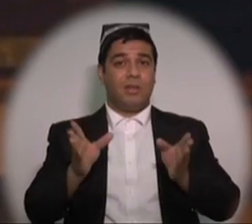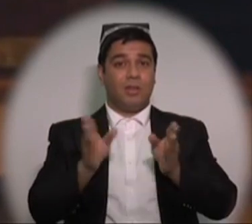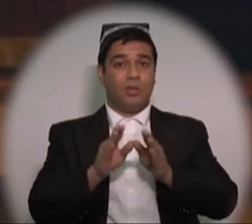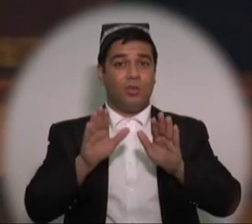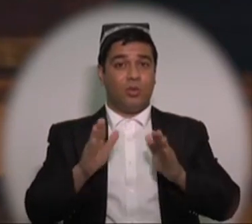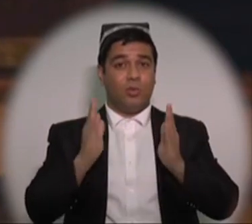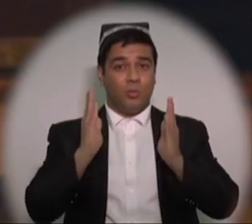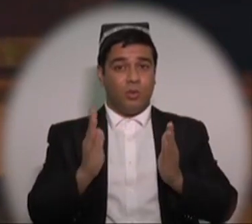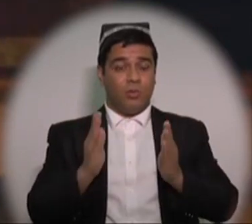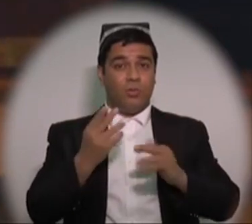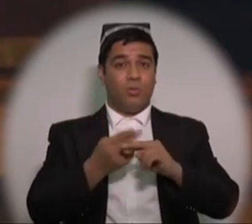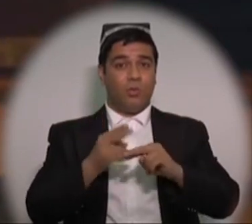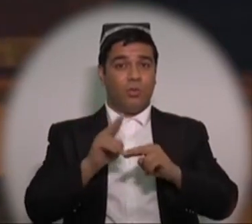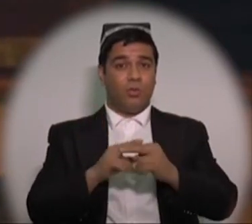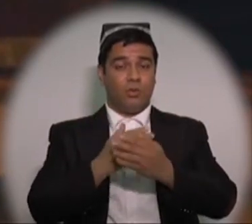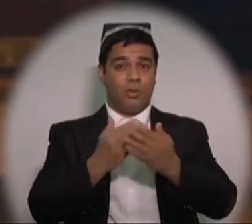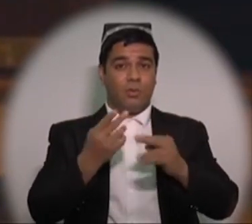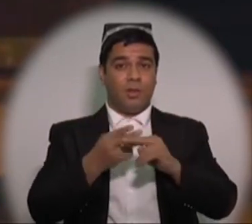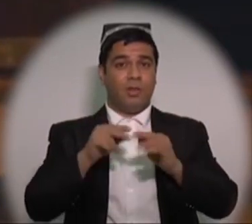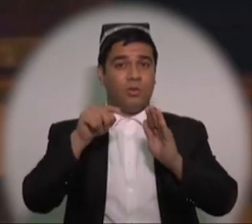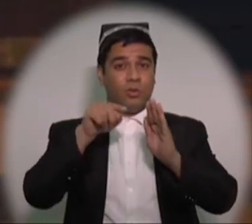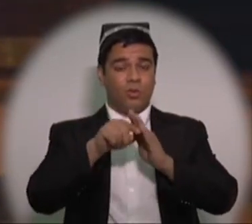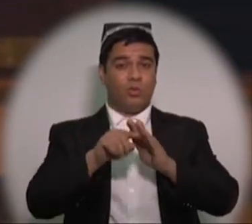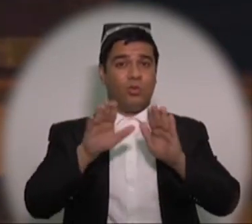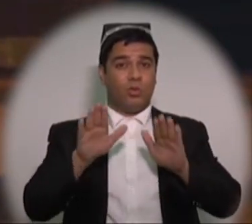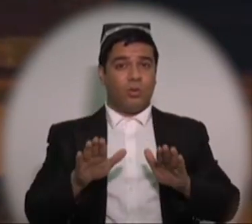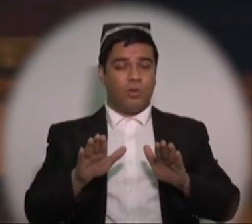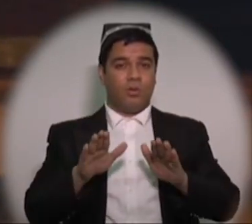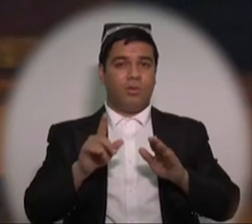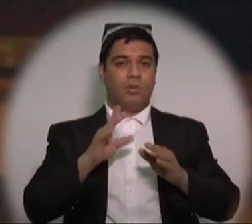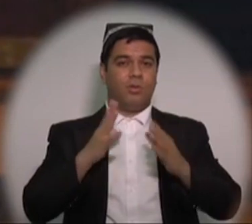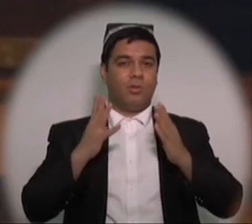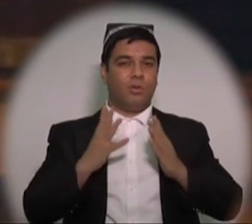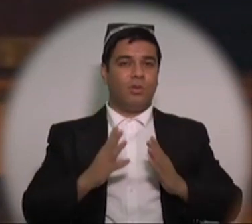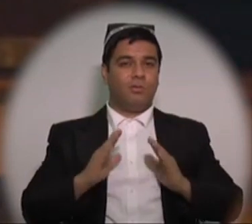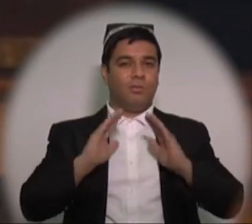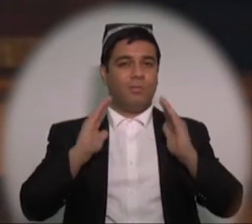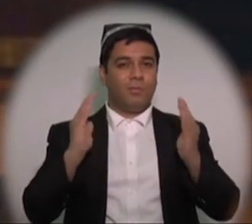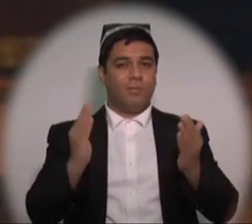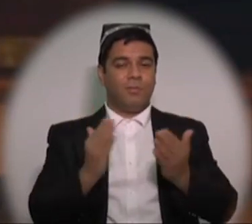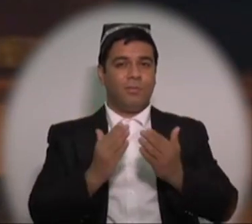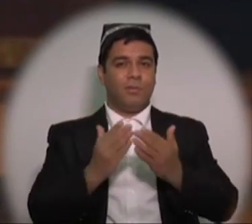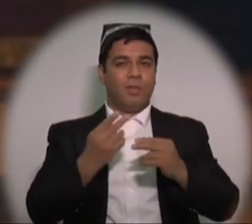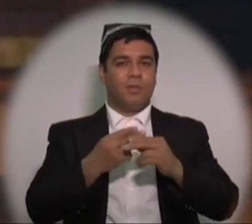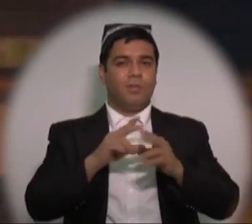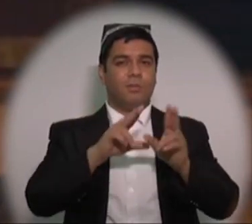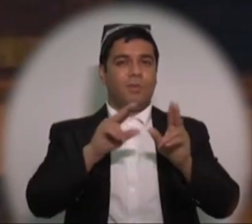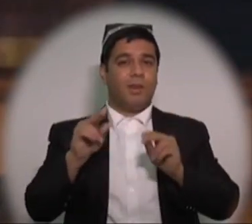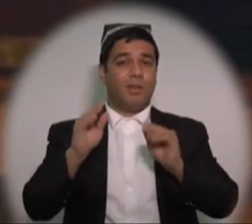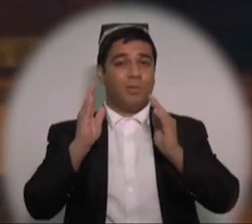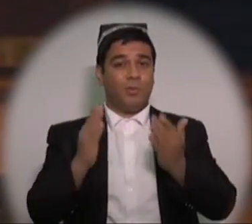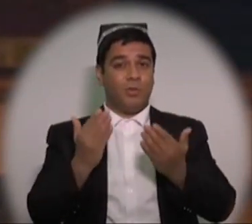joy bo'lganidan onu ana şu joyda sokinlik topishi uchun, rohat